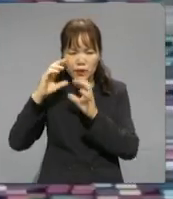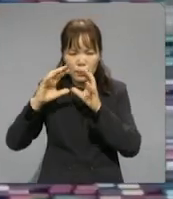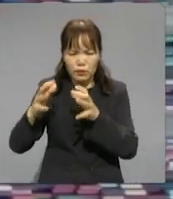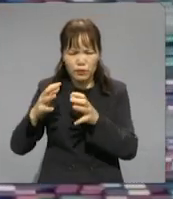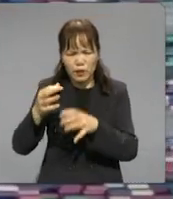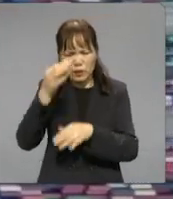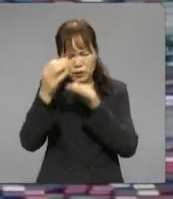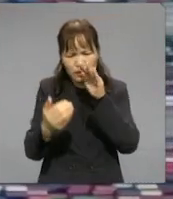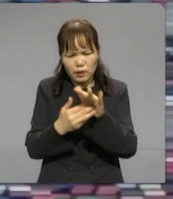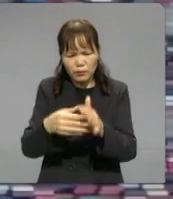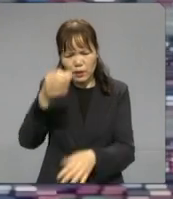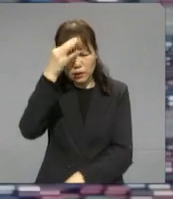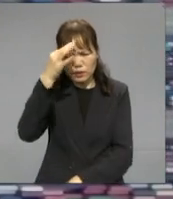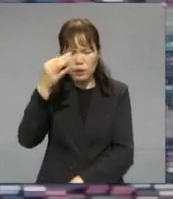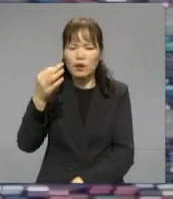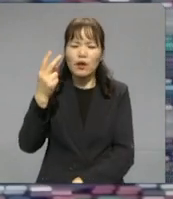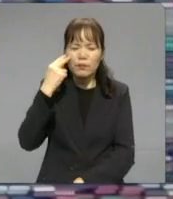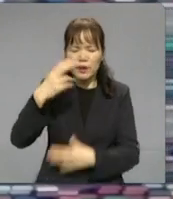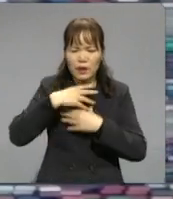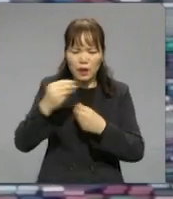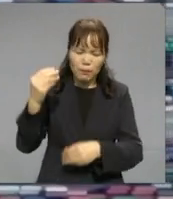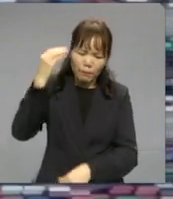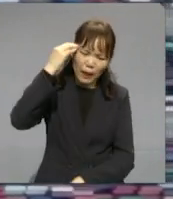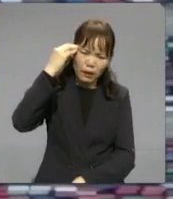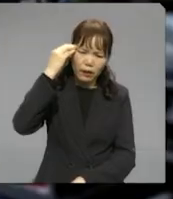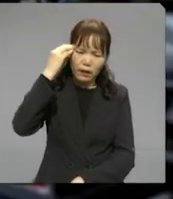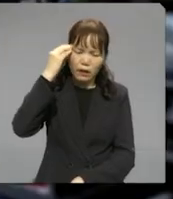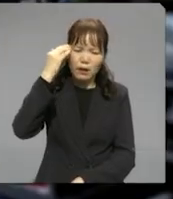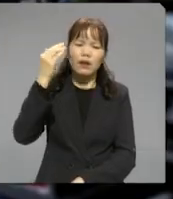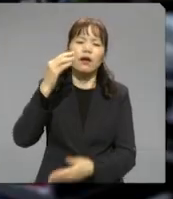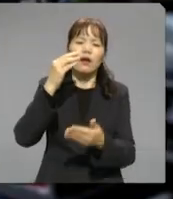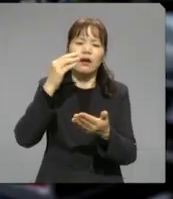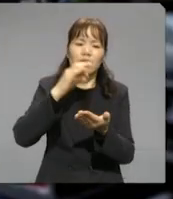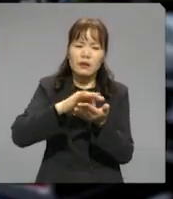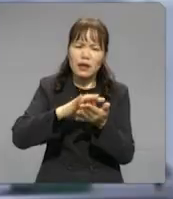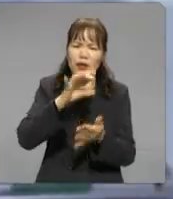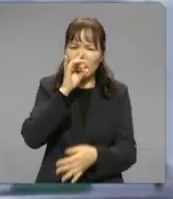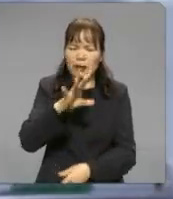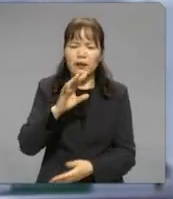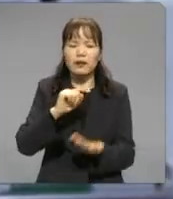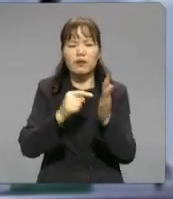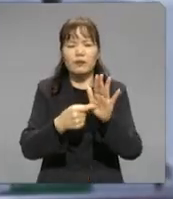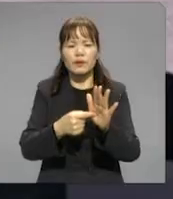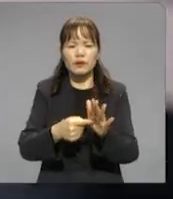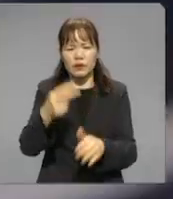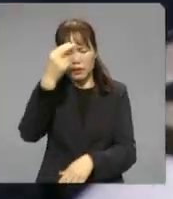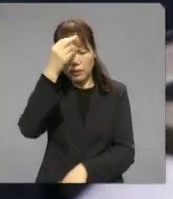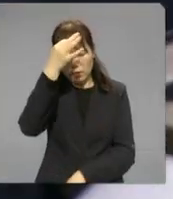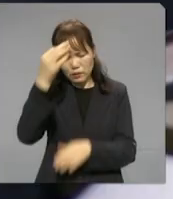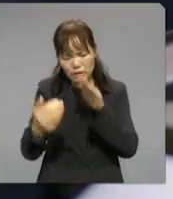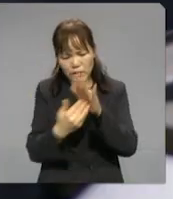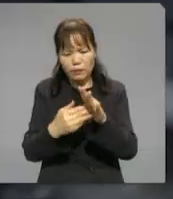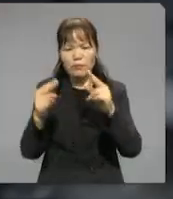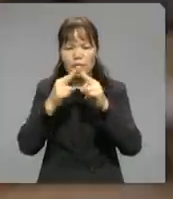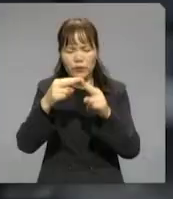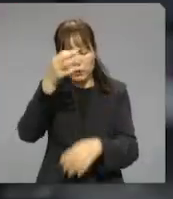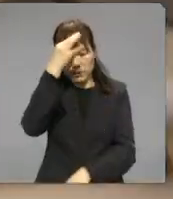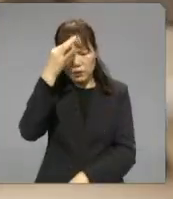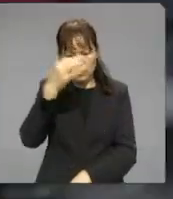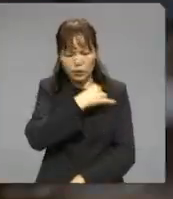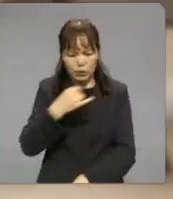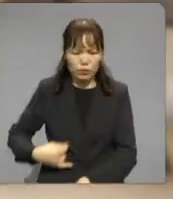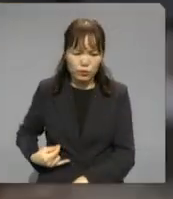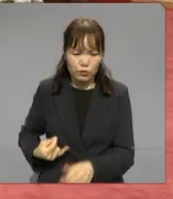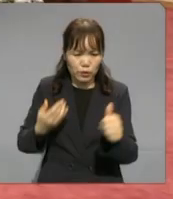안보를 해치는데 쓰이지 않도록 하겠다는 입장도 밝혔습니다 첨단 반도체 핵심 기술이 중국에 넘어가지 않도록 계속